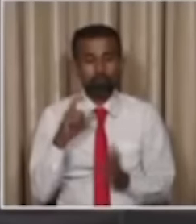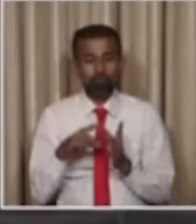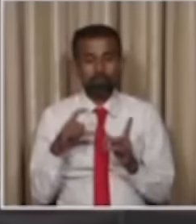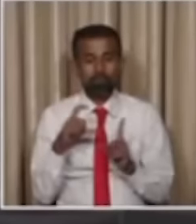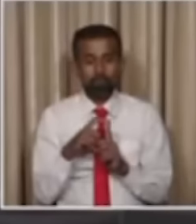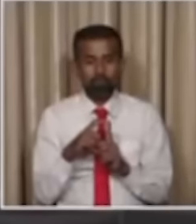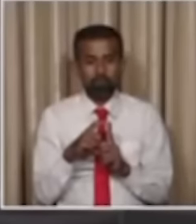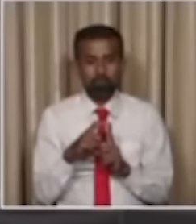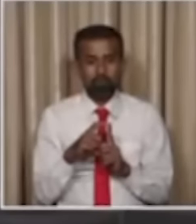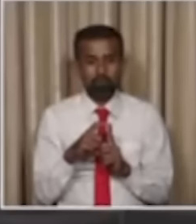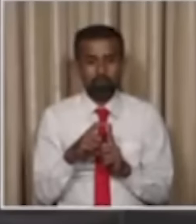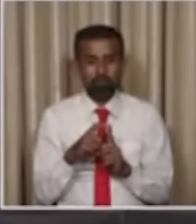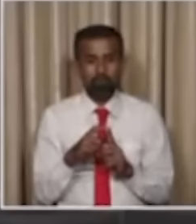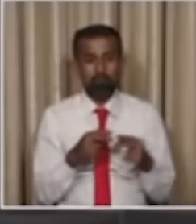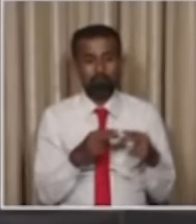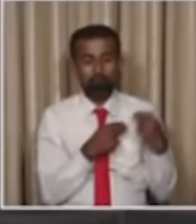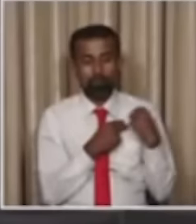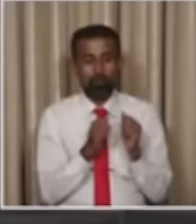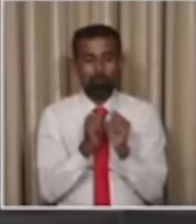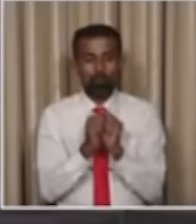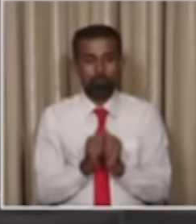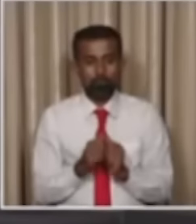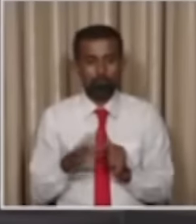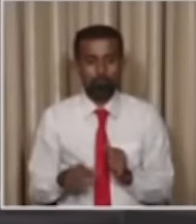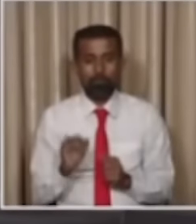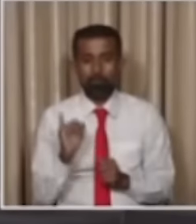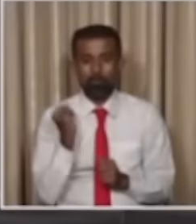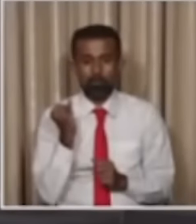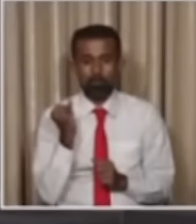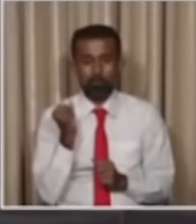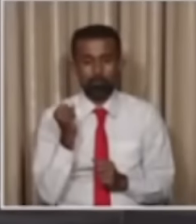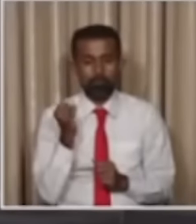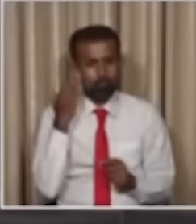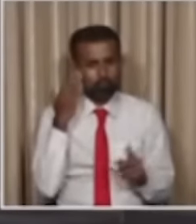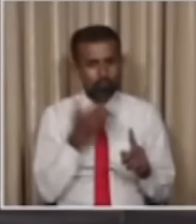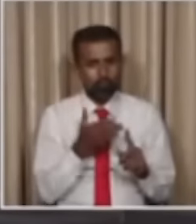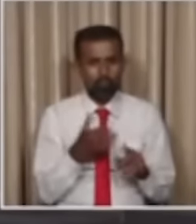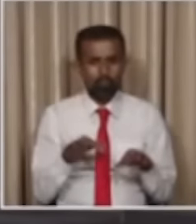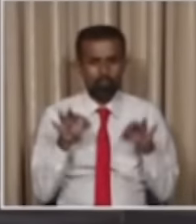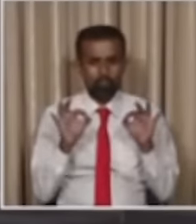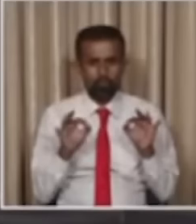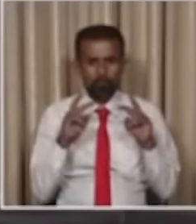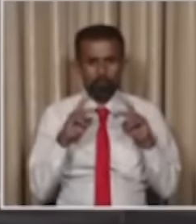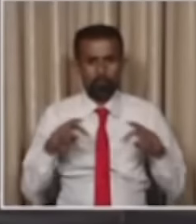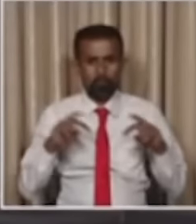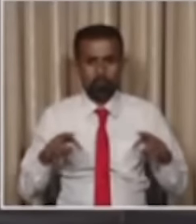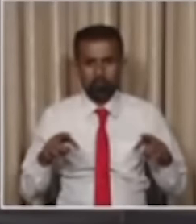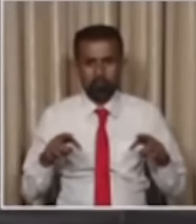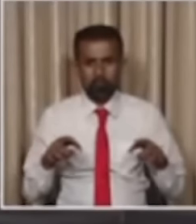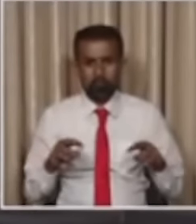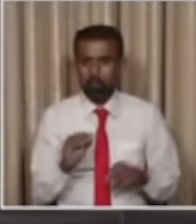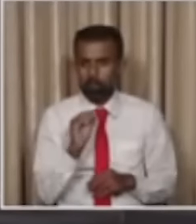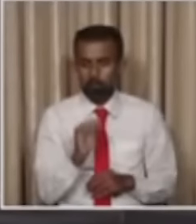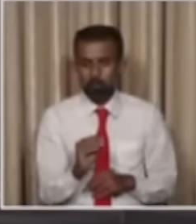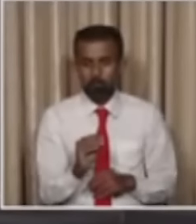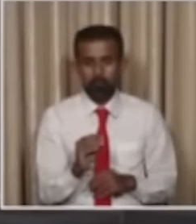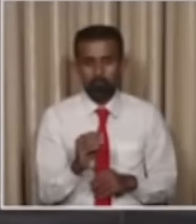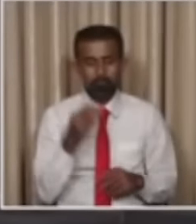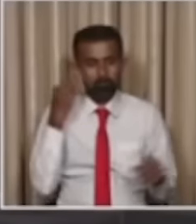පරීක්ෂණ දෙපාර්තමේන්තුව භාරව කටයුතු කළ නිලධාරීන් මේ පිළිබඳ නිසි පුළුල් විමර්ශනය සිදු කළේ නම්